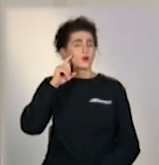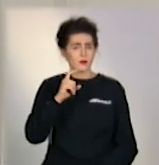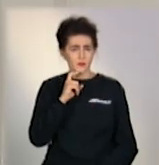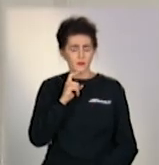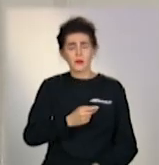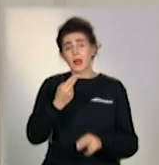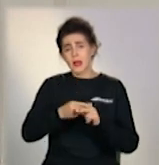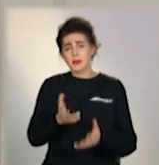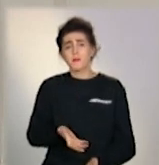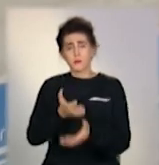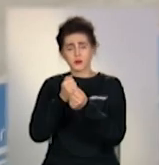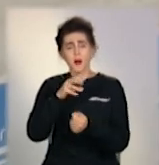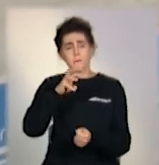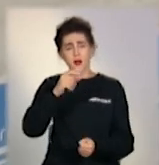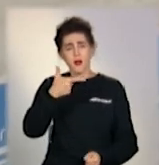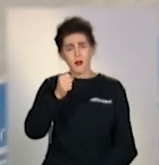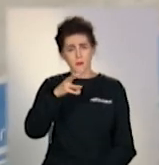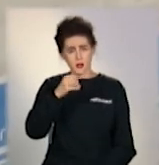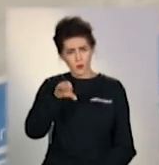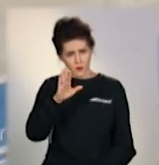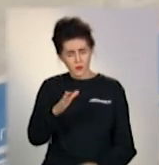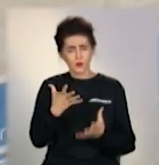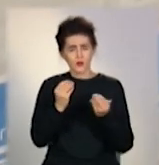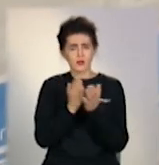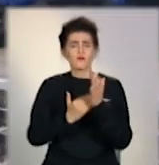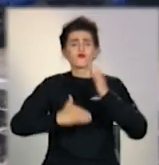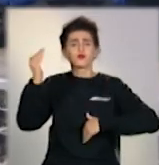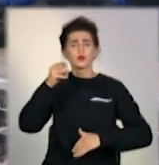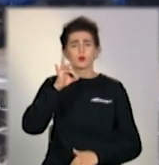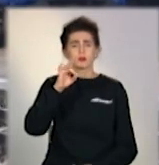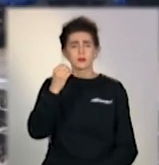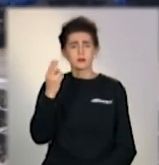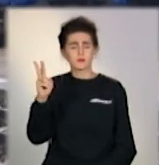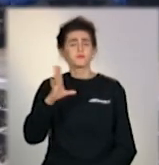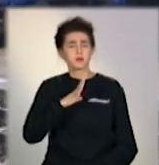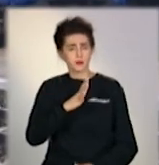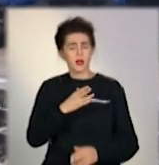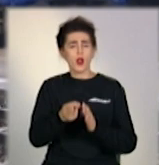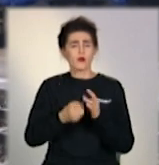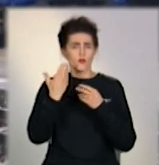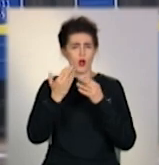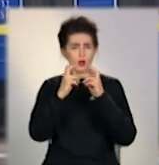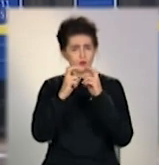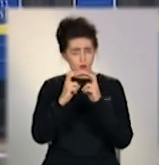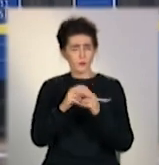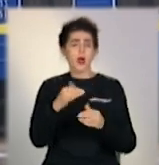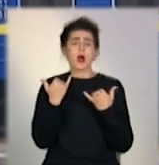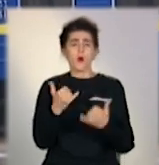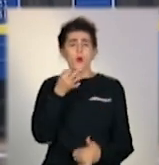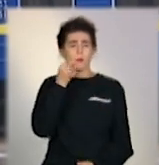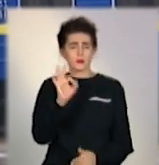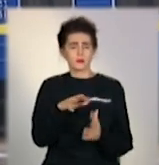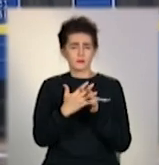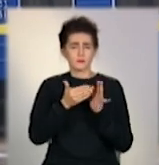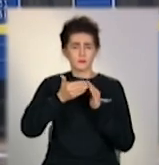завдяки підтримці Муси Магомедова в прифронтовому Верхньоторецькому торік відновила рух електричка, а нині в Опитному